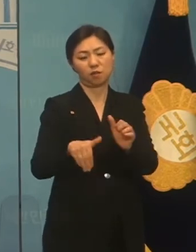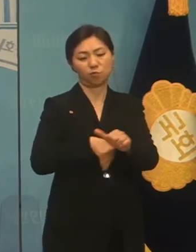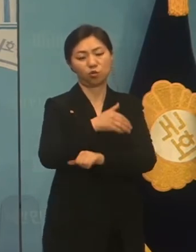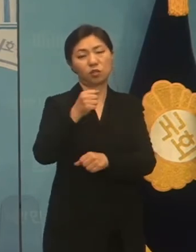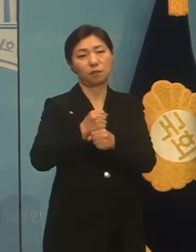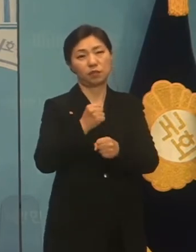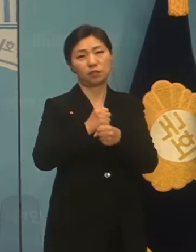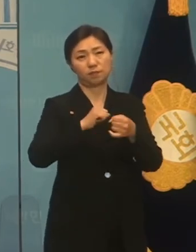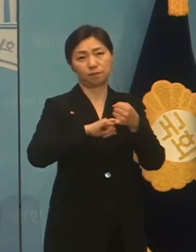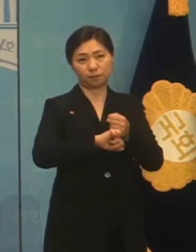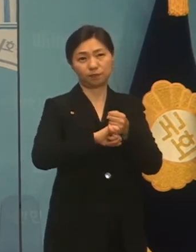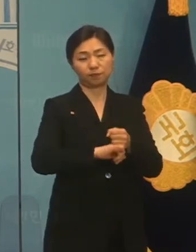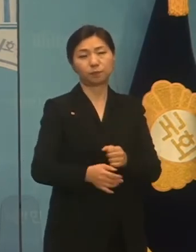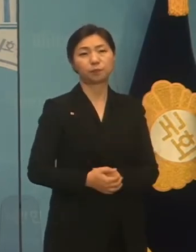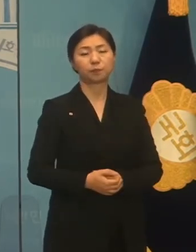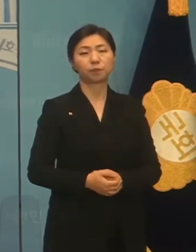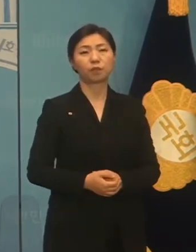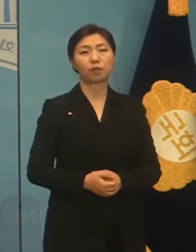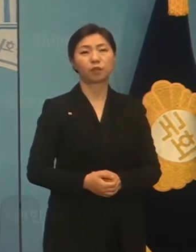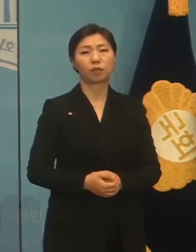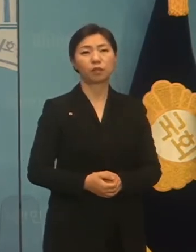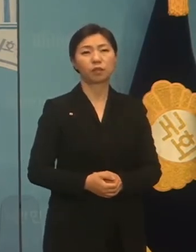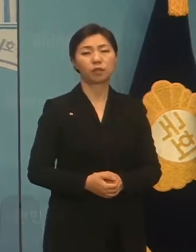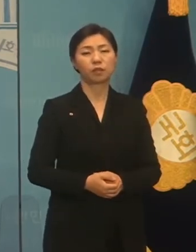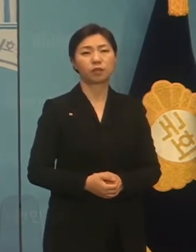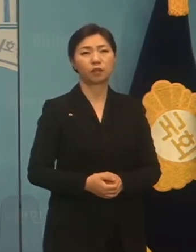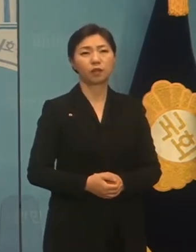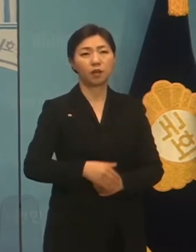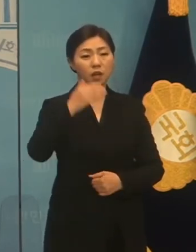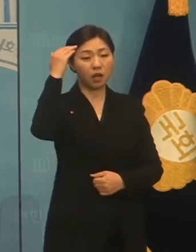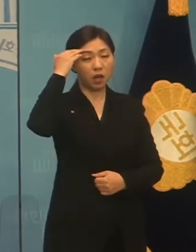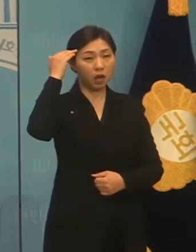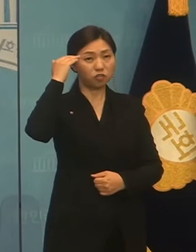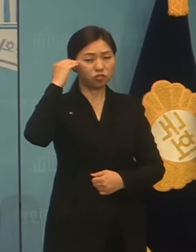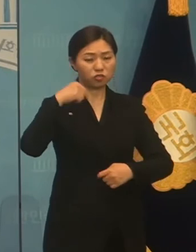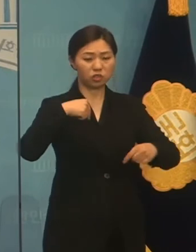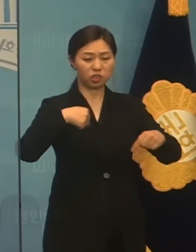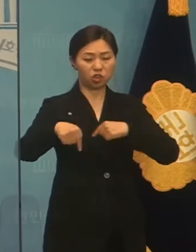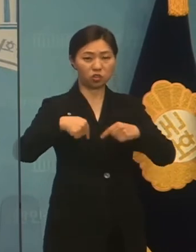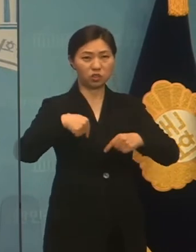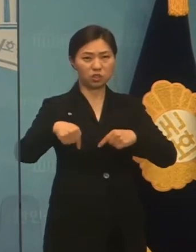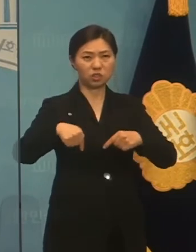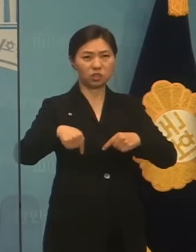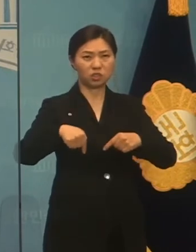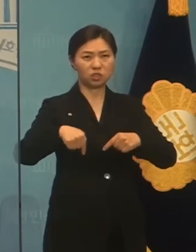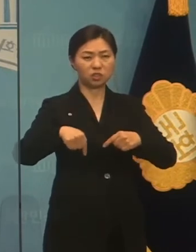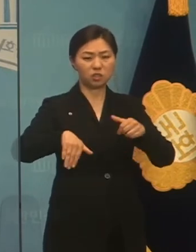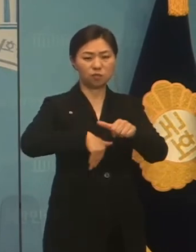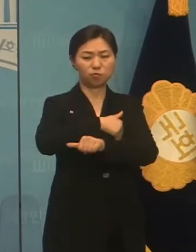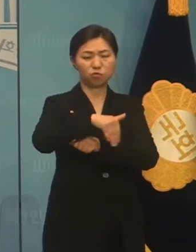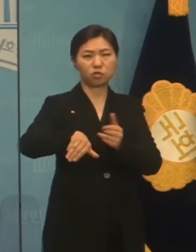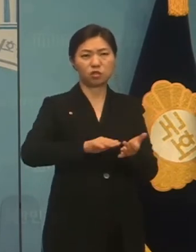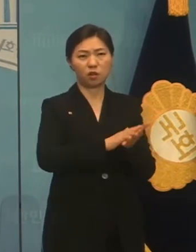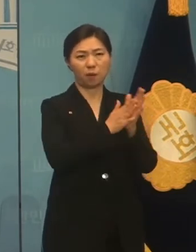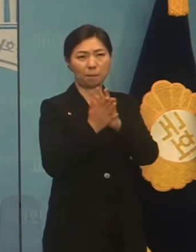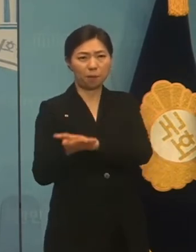하여 대한민국의 정치의 패러다임을 완전히 바꾸겠습니다.